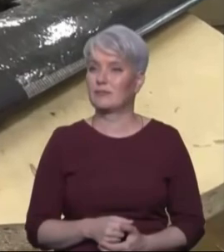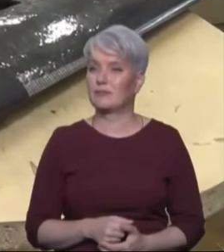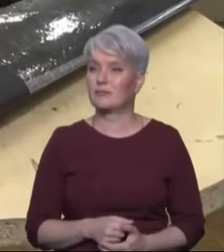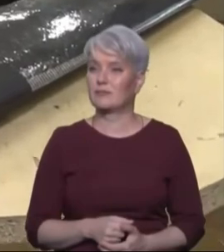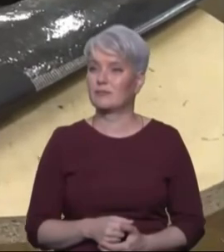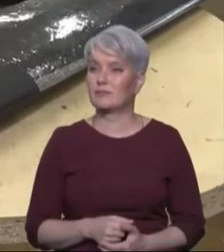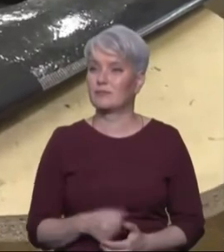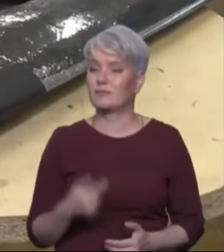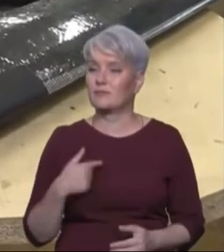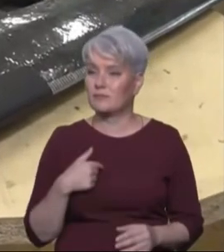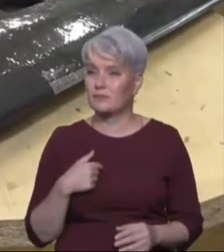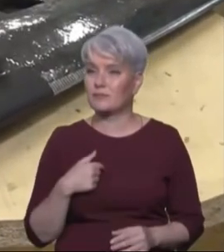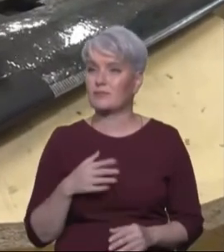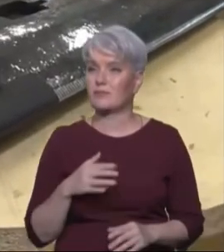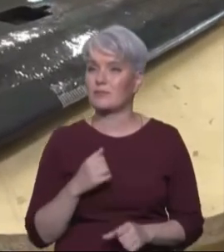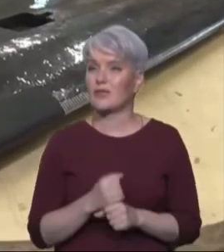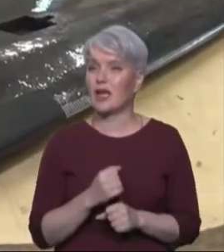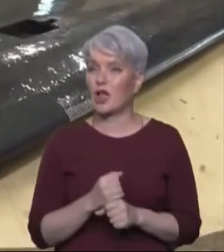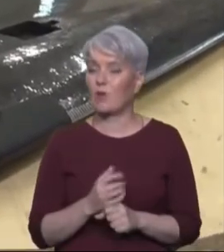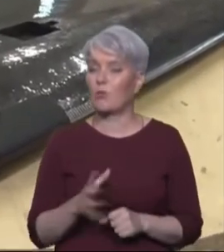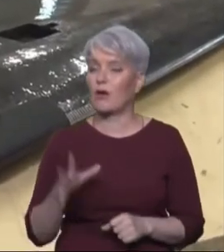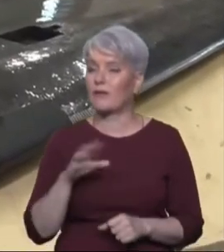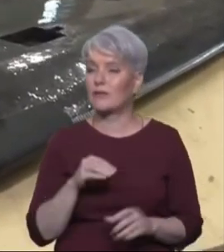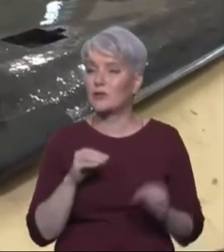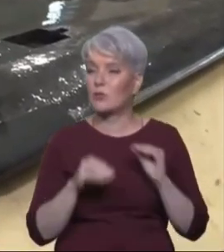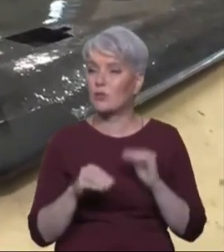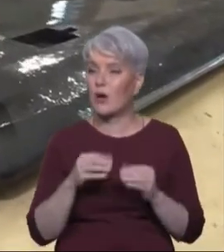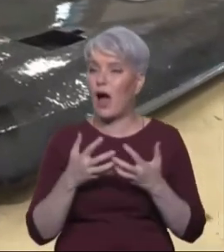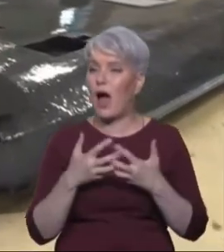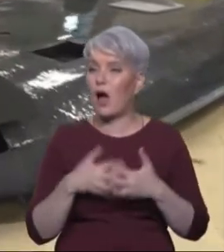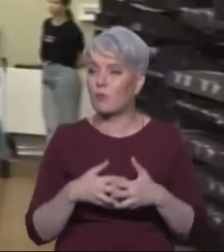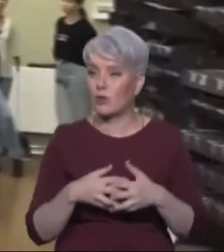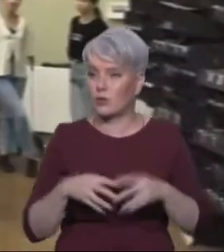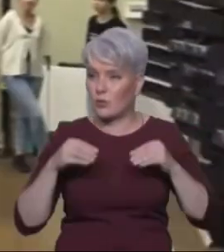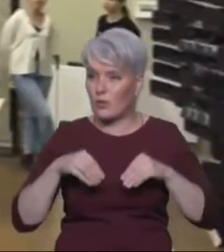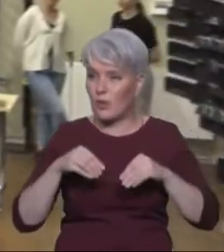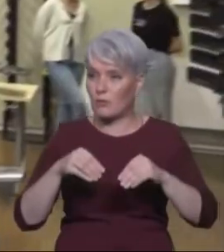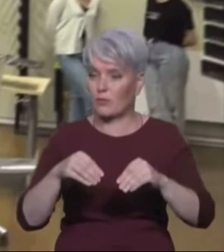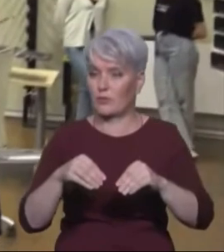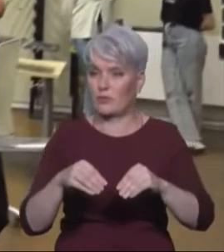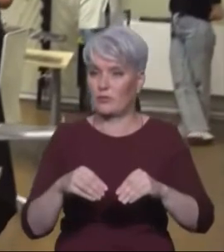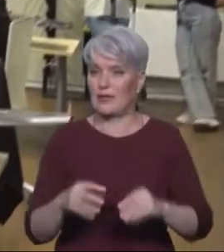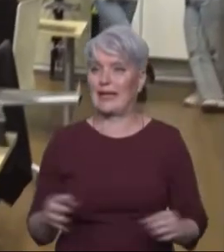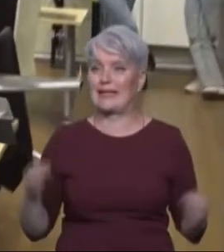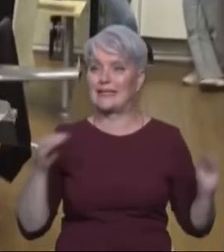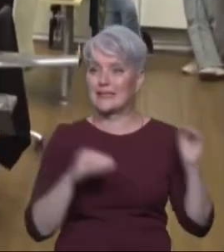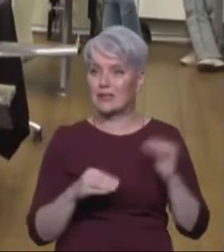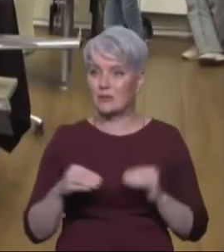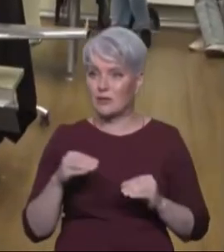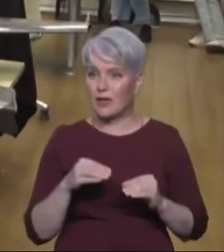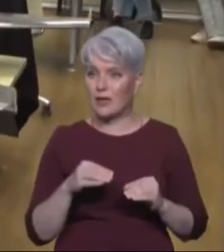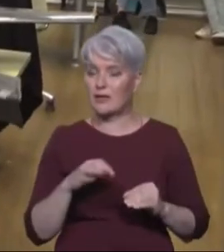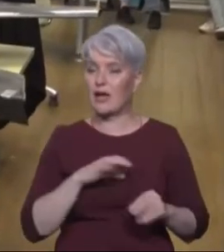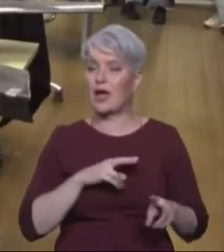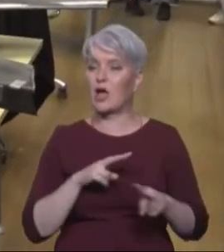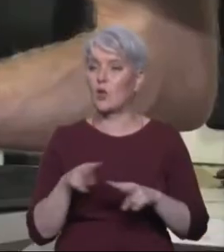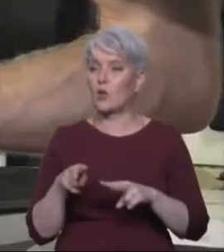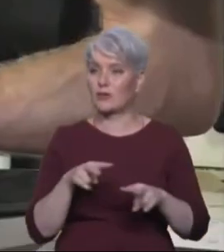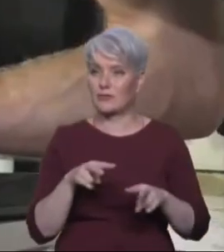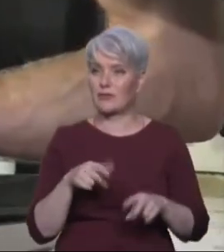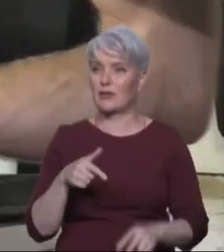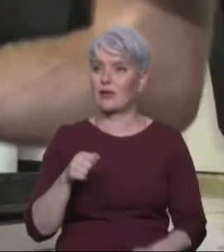Ну і ми потім робимо всю апаратуру наповнення збирають Дрон розвідник коригувальник